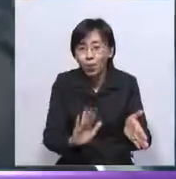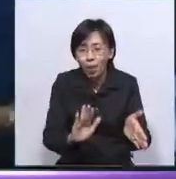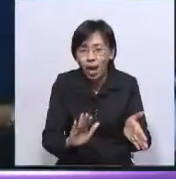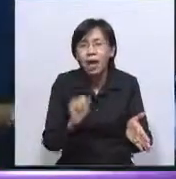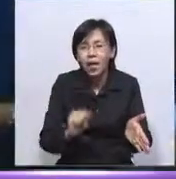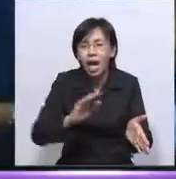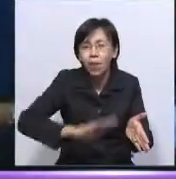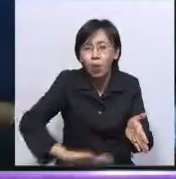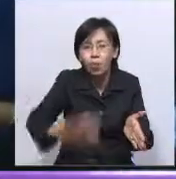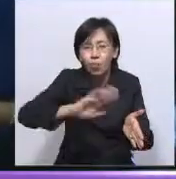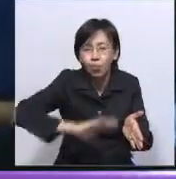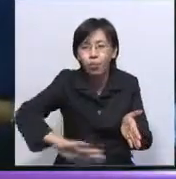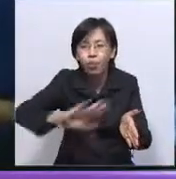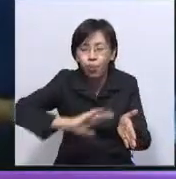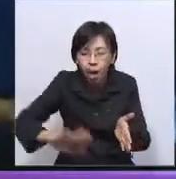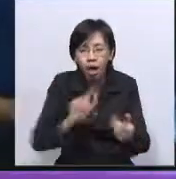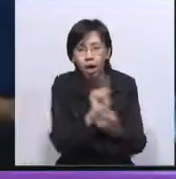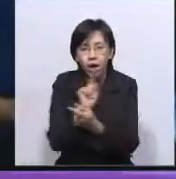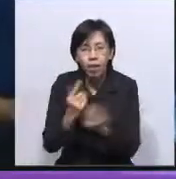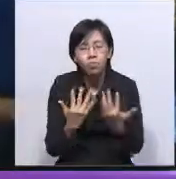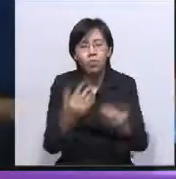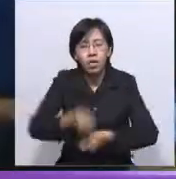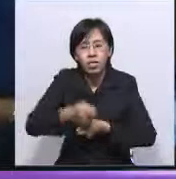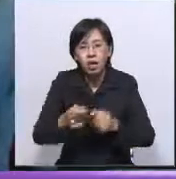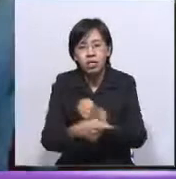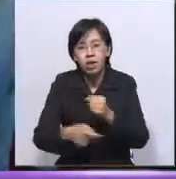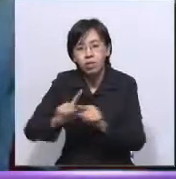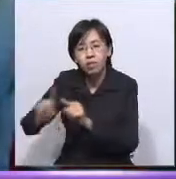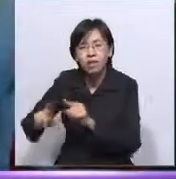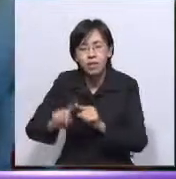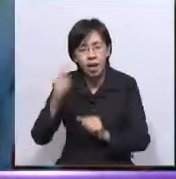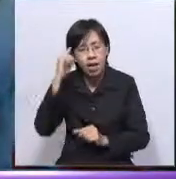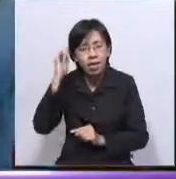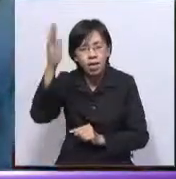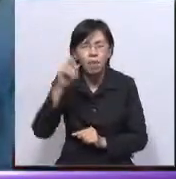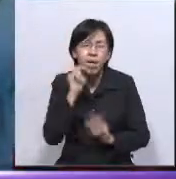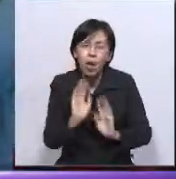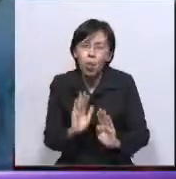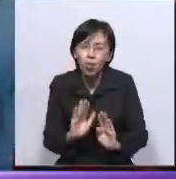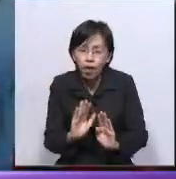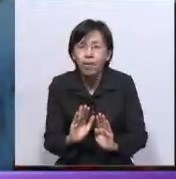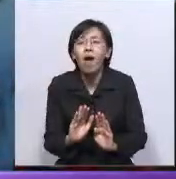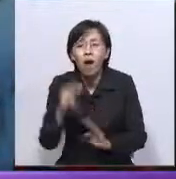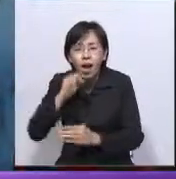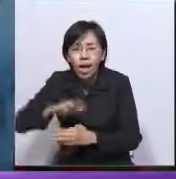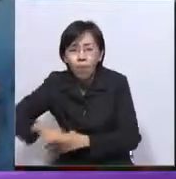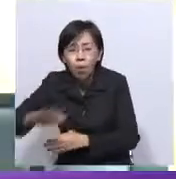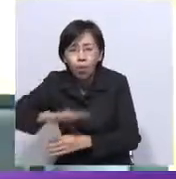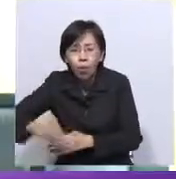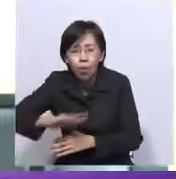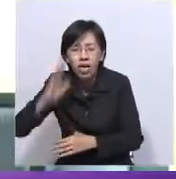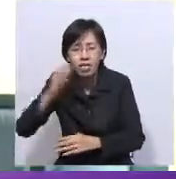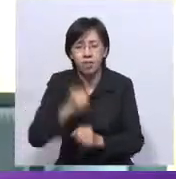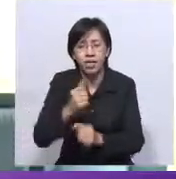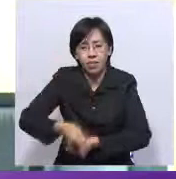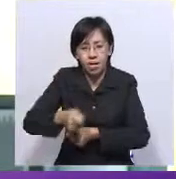อนล่างและพบปะพูดคุยทำความเข้าใจกับเกษตรกรถึงแนวทางการระบายน้ำและเก็บน้ำสำรองไว้ในทุ่งเพื่อทำการ